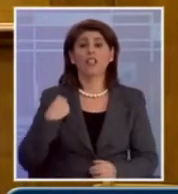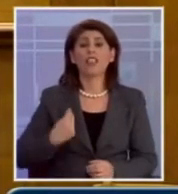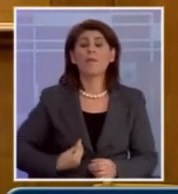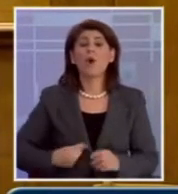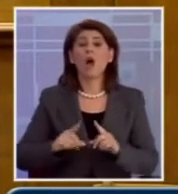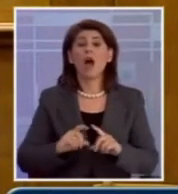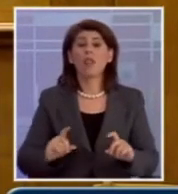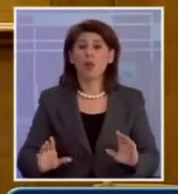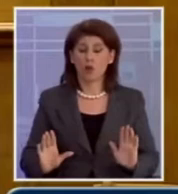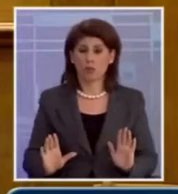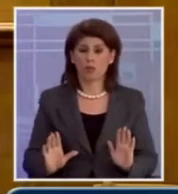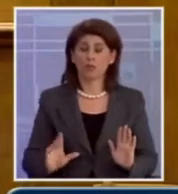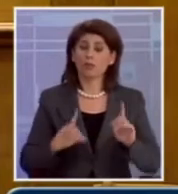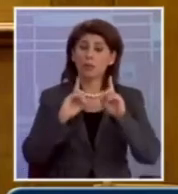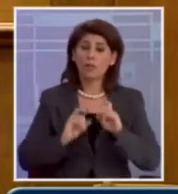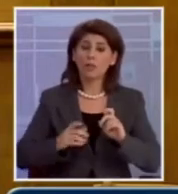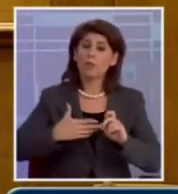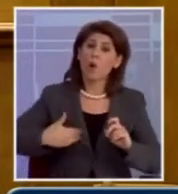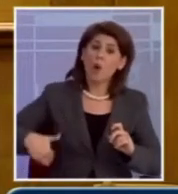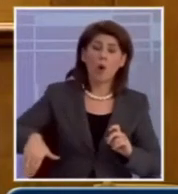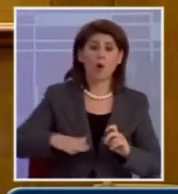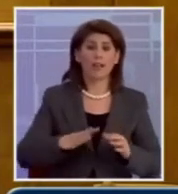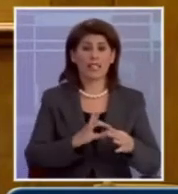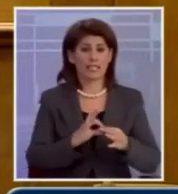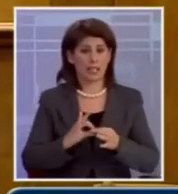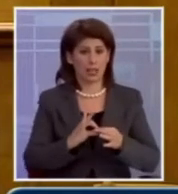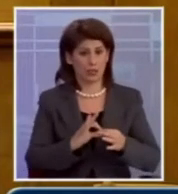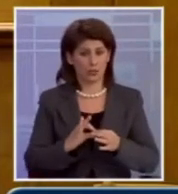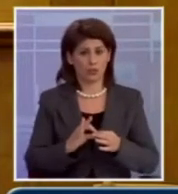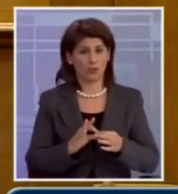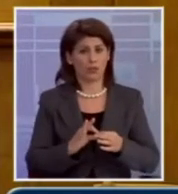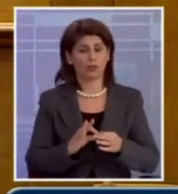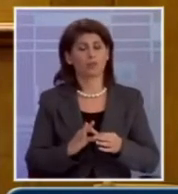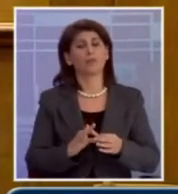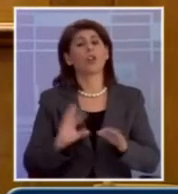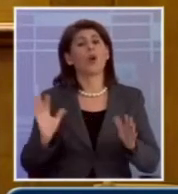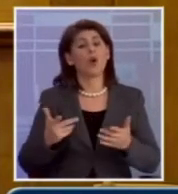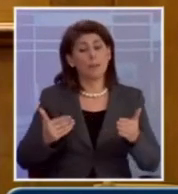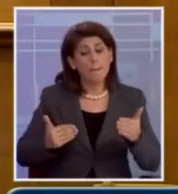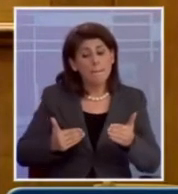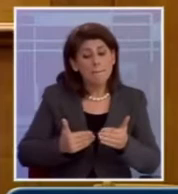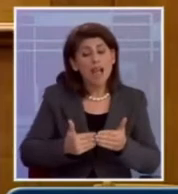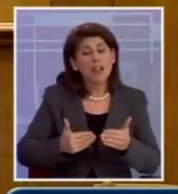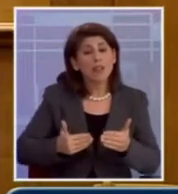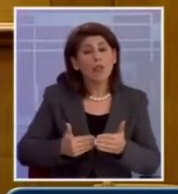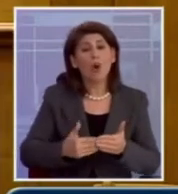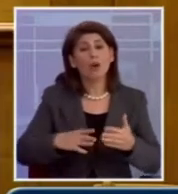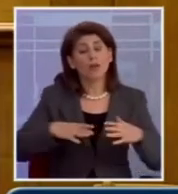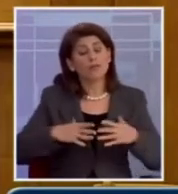αγαθό που οφείλουμε όλοι να συνεργαστούμε, να εξαντλήσουμε τα περιθώρια της